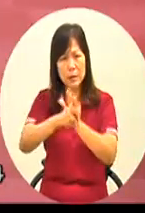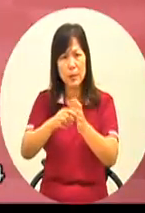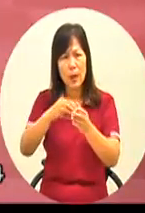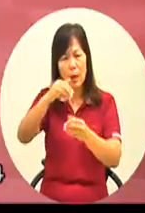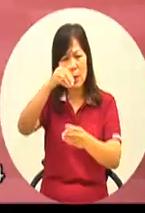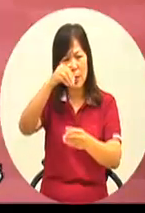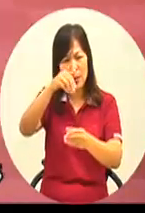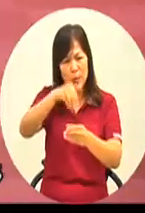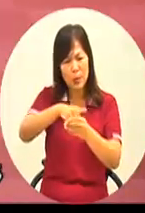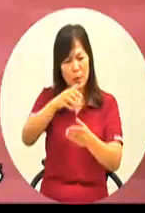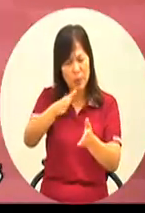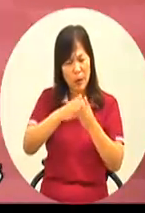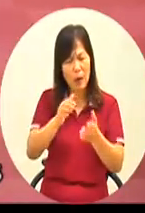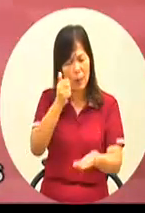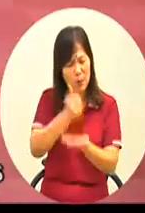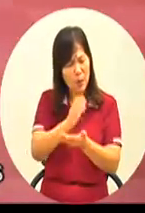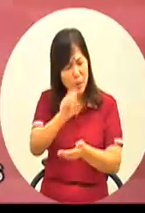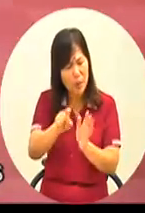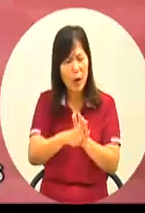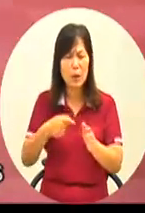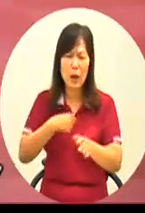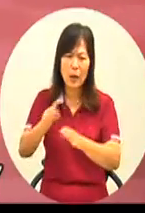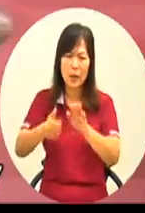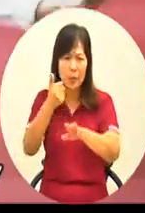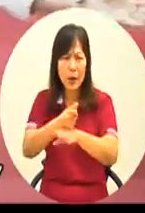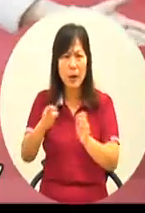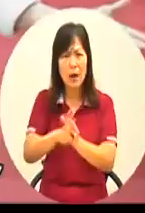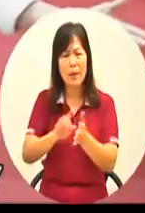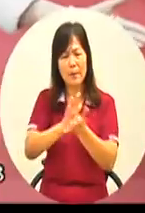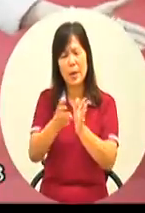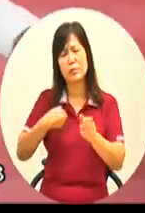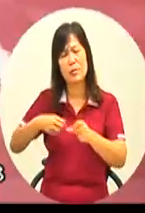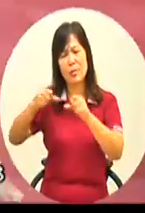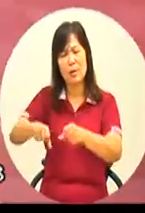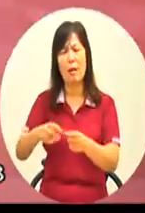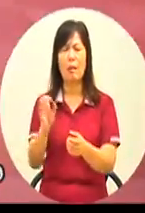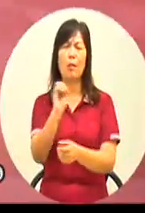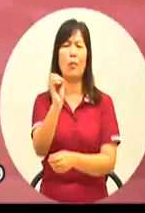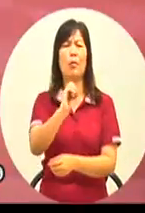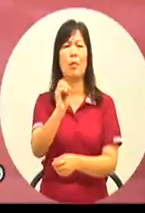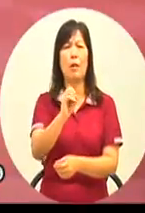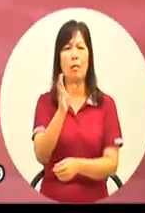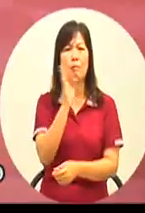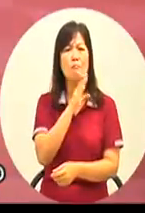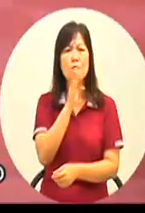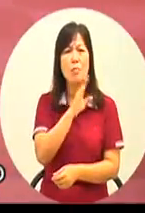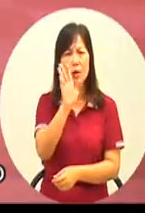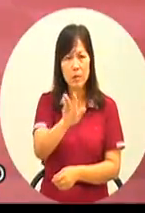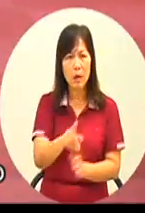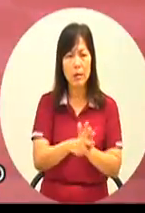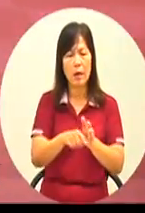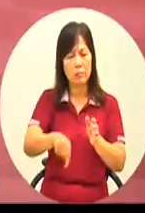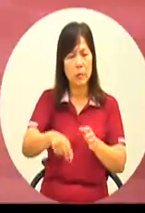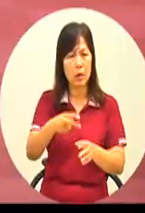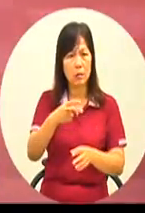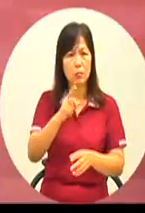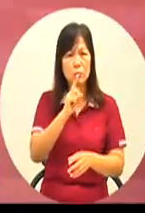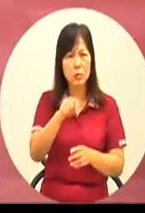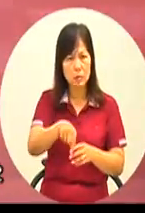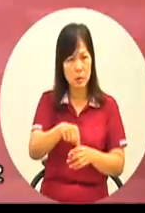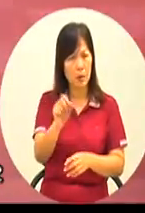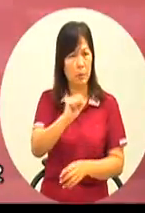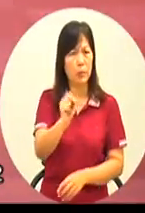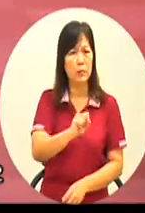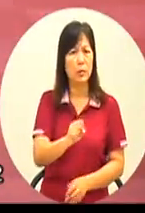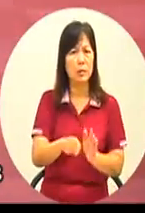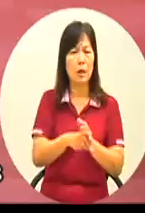呗，啊，局长你不知道在这位呗，这样你跟我约束不就等于零？所以局长不可以在不可以议